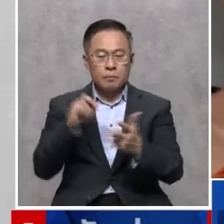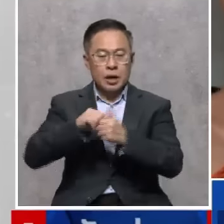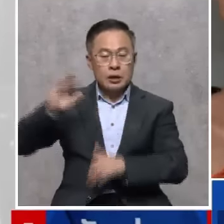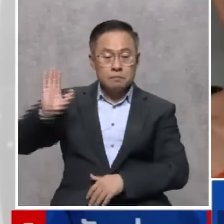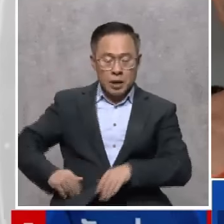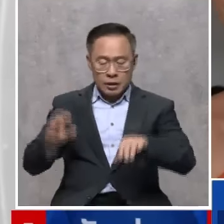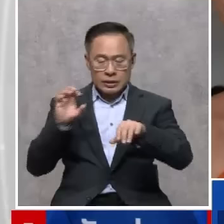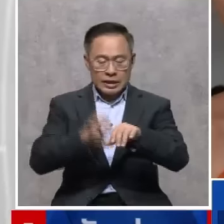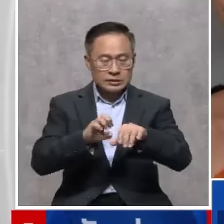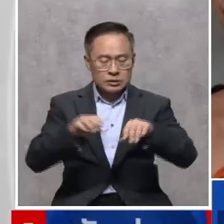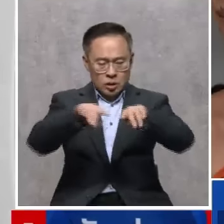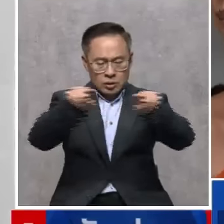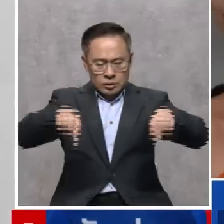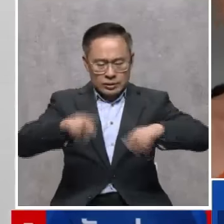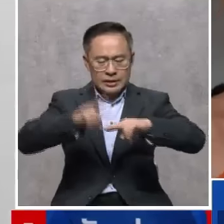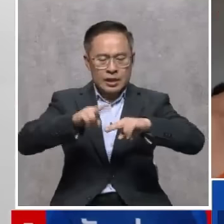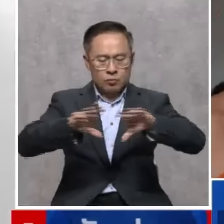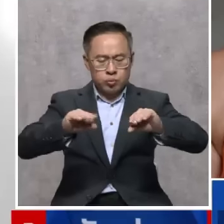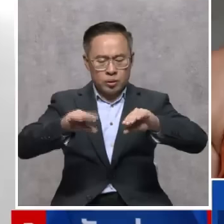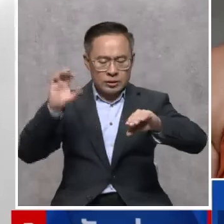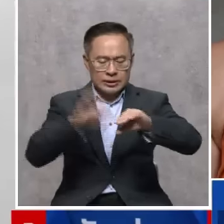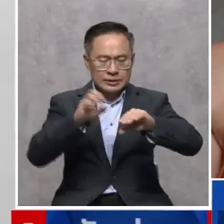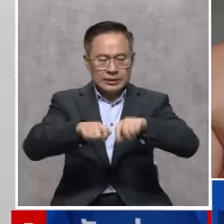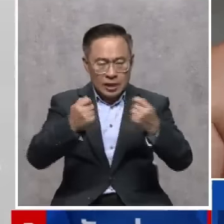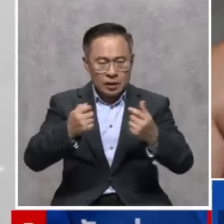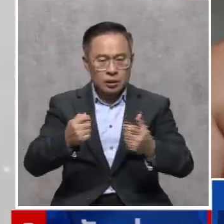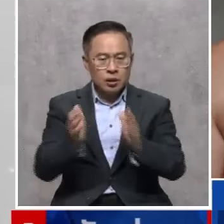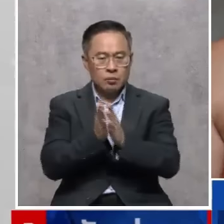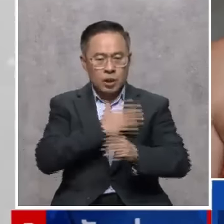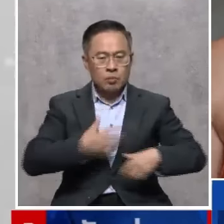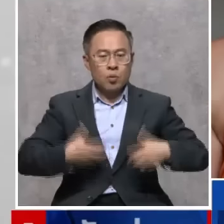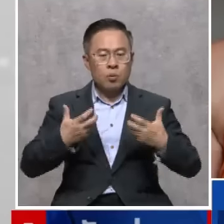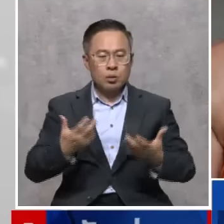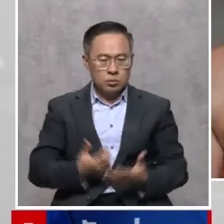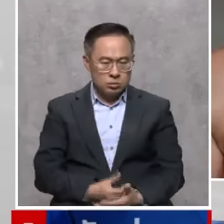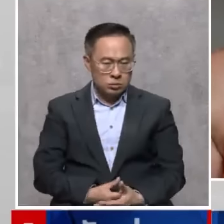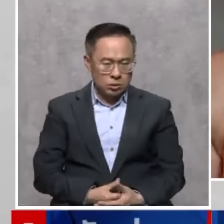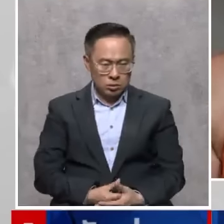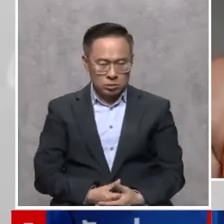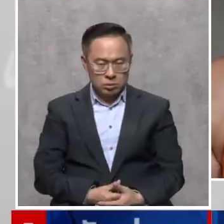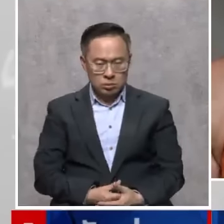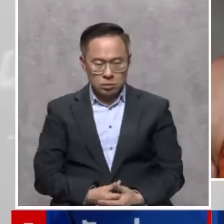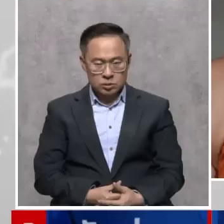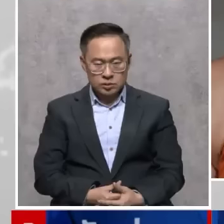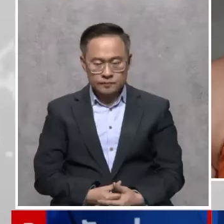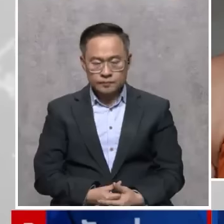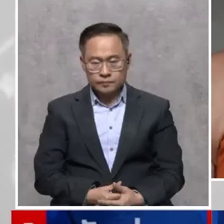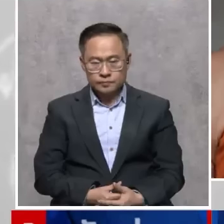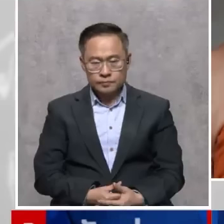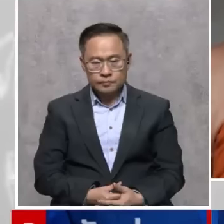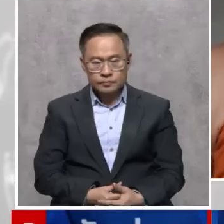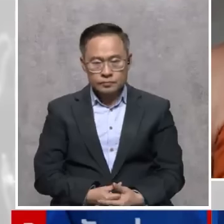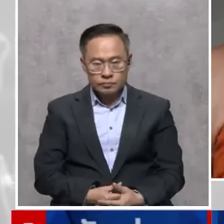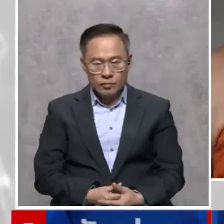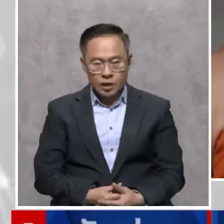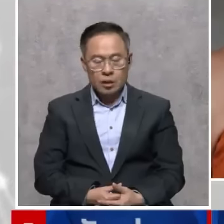รืออย่างไรก็ไม่ทราบได้ค่ะ หมาในวัดได้โยมก็เห็นแล้วก็ มาอยู่ก่อนเลย อะไรนะครับ มาอยู่ปีกว่า